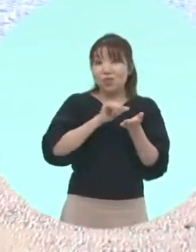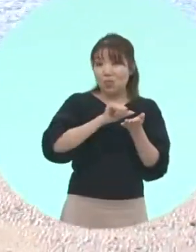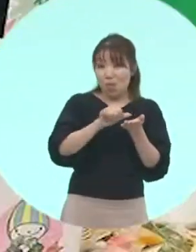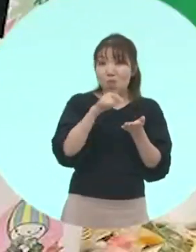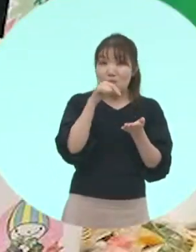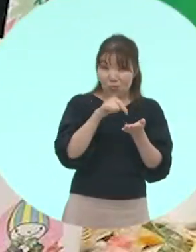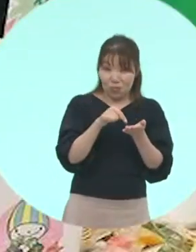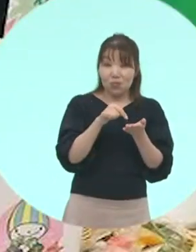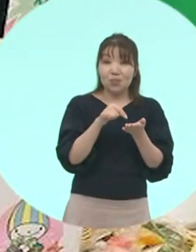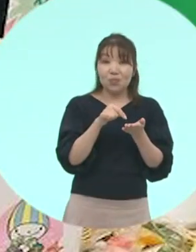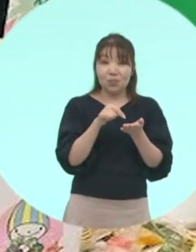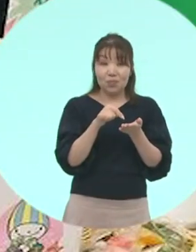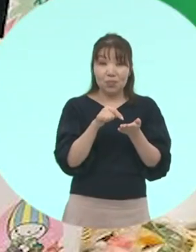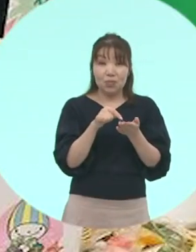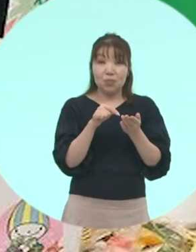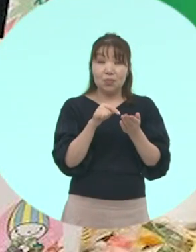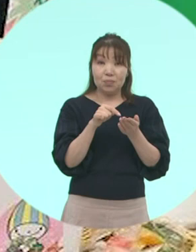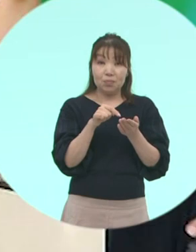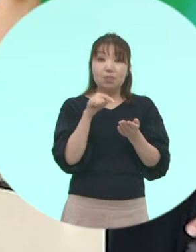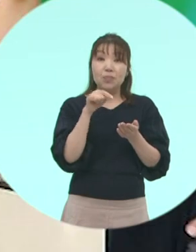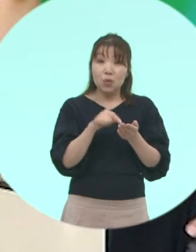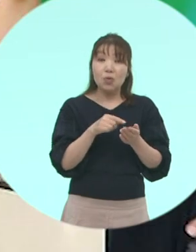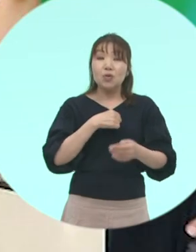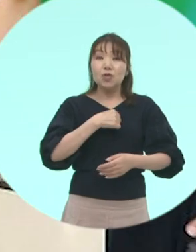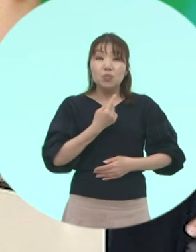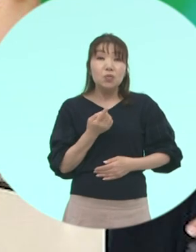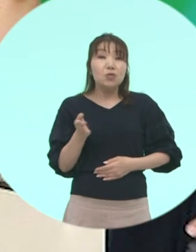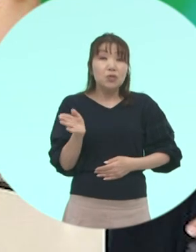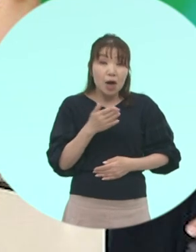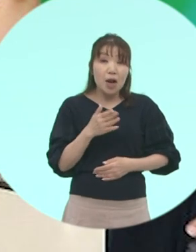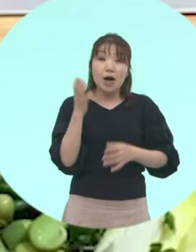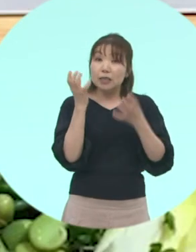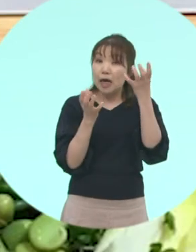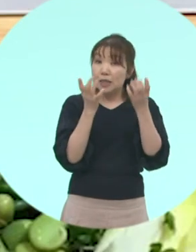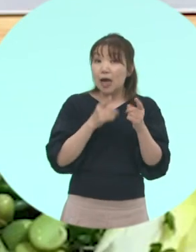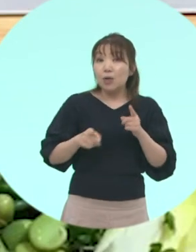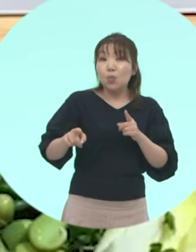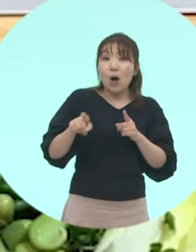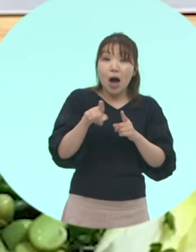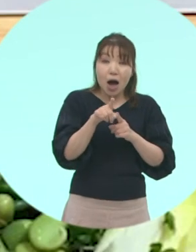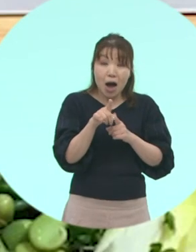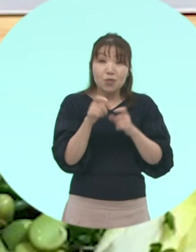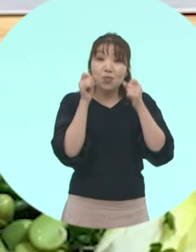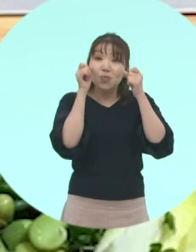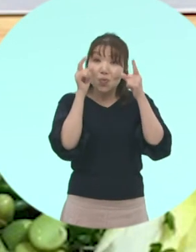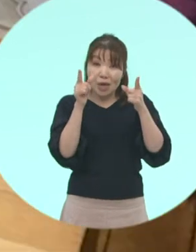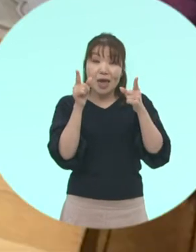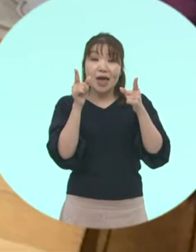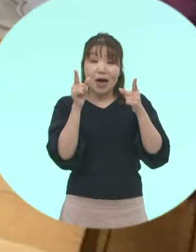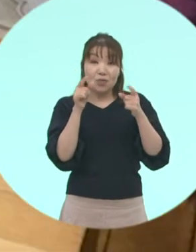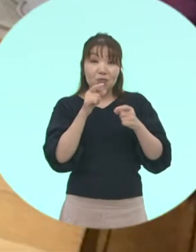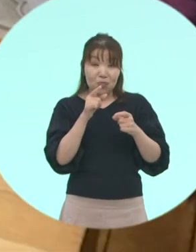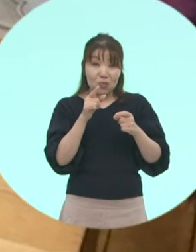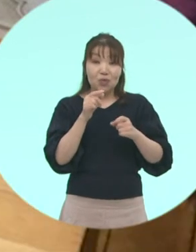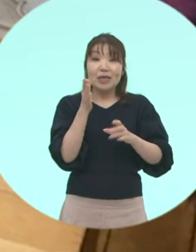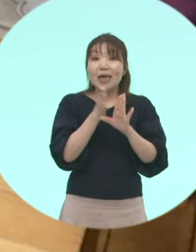録、企業や団体自らが野菜ファーストの啓発など積極的に県民の健康